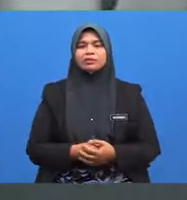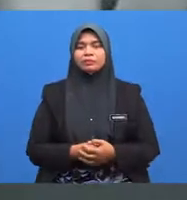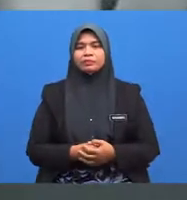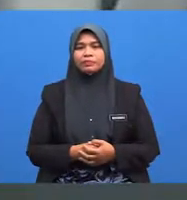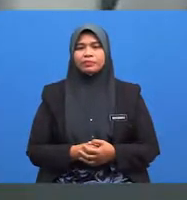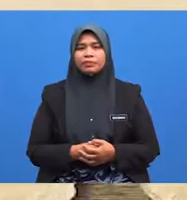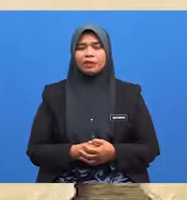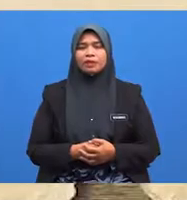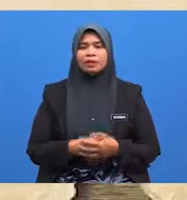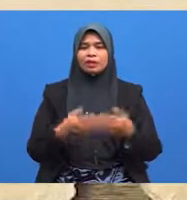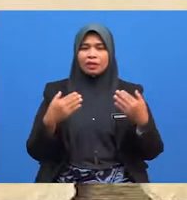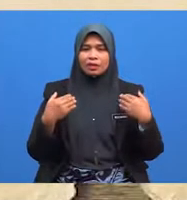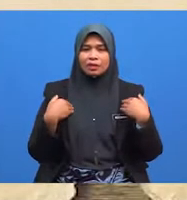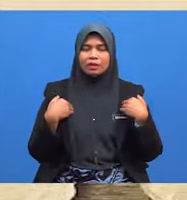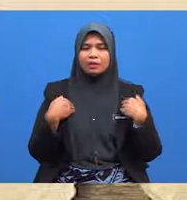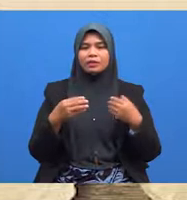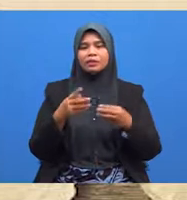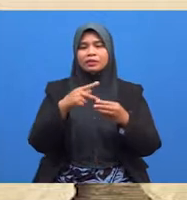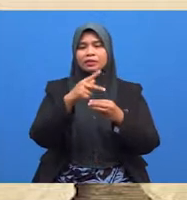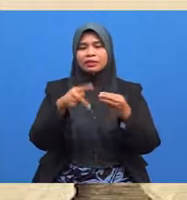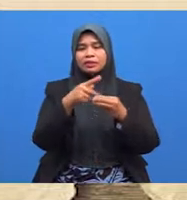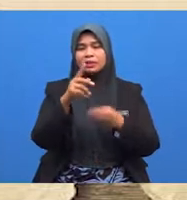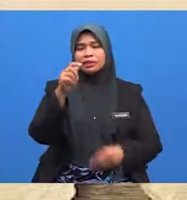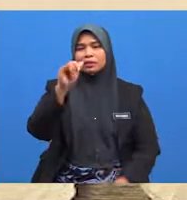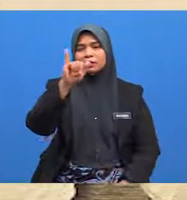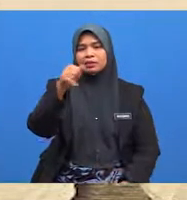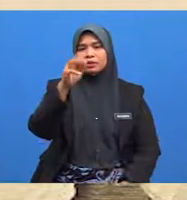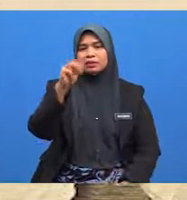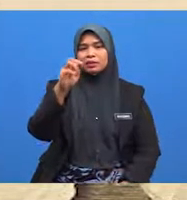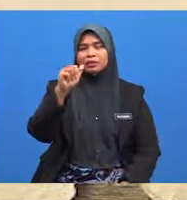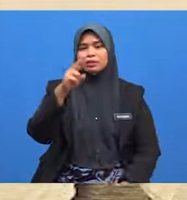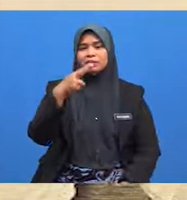Selain makam Humayun, cabak juga